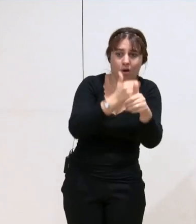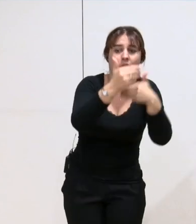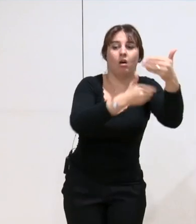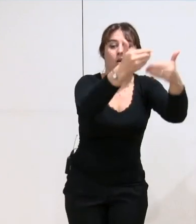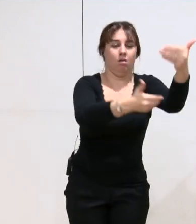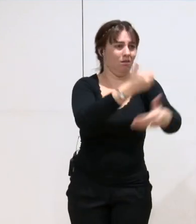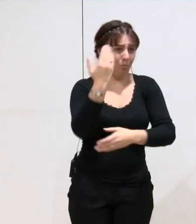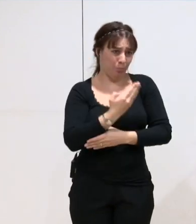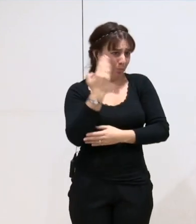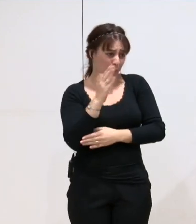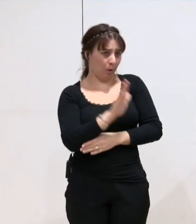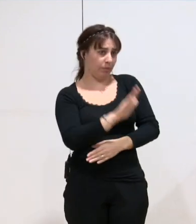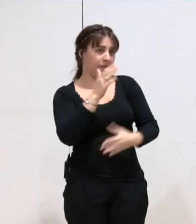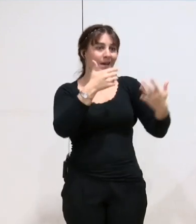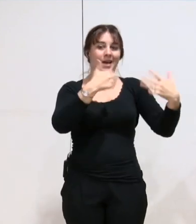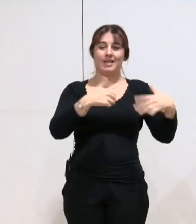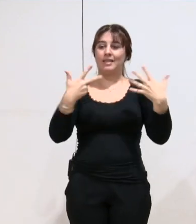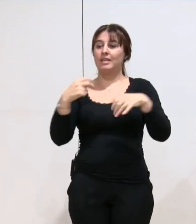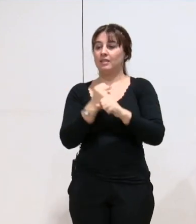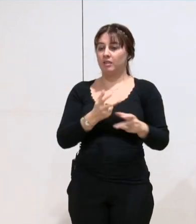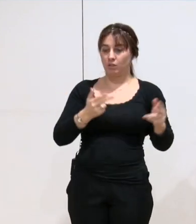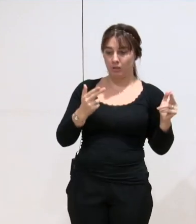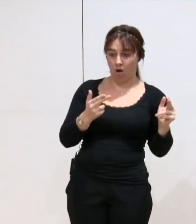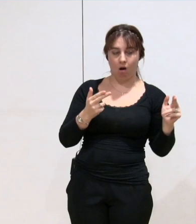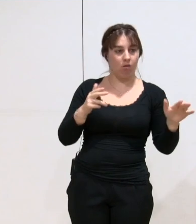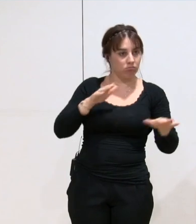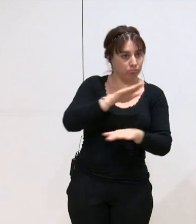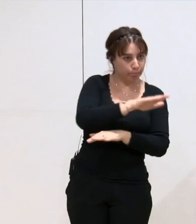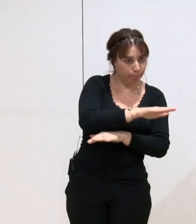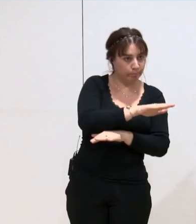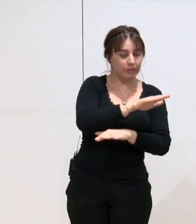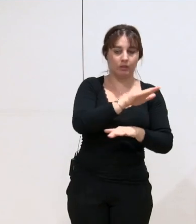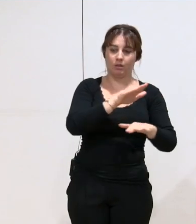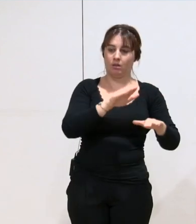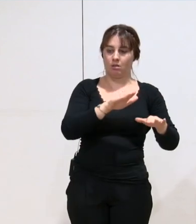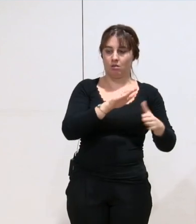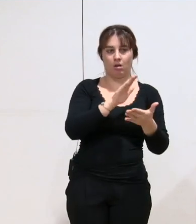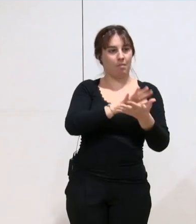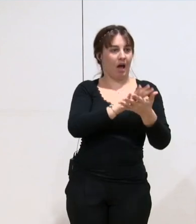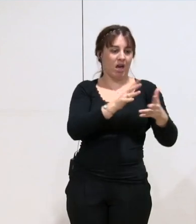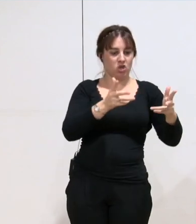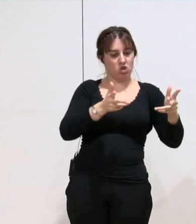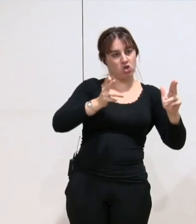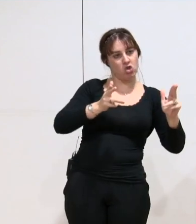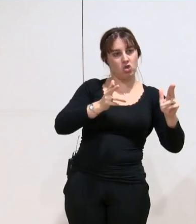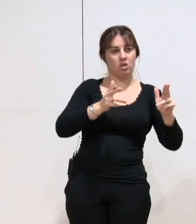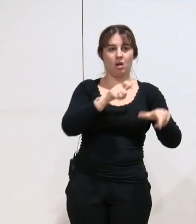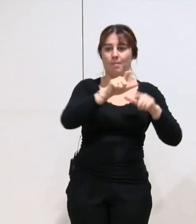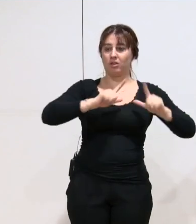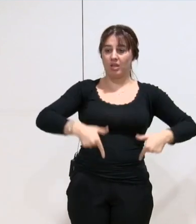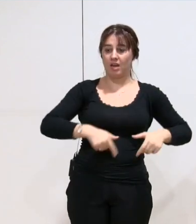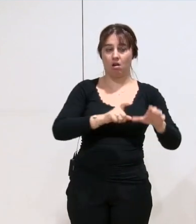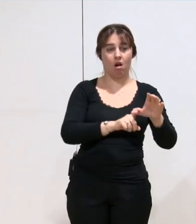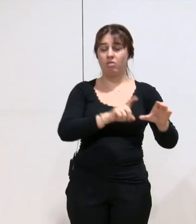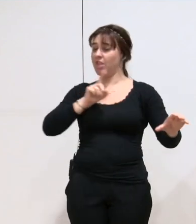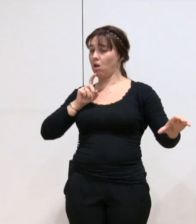sur les 16-18, qui concernent plus particulièrement dans cette classe d'âge ceux qu'on considère comme les décrocheurs, c'est-à-dire ceux